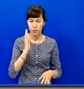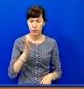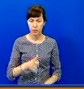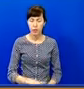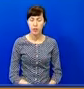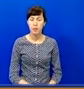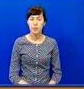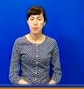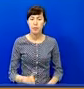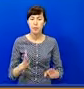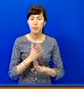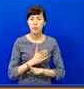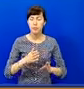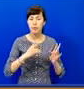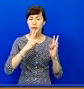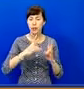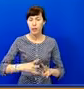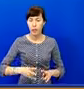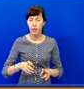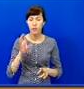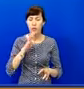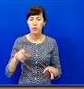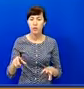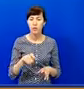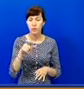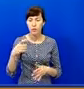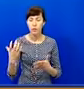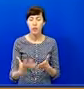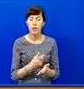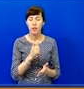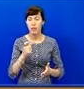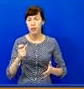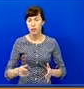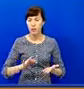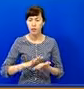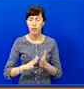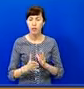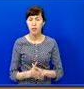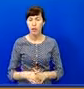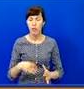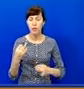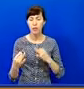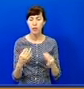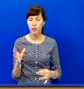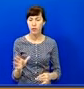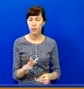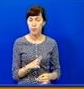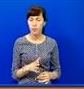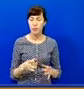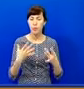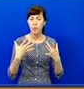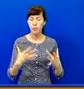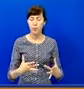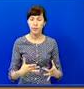Айтқандай, табиғатқа тағылық жасап, өзен тасын қопарып, құмын сүзгендердің өрескел әрекеті де қызу талқыға түсті.